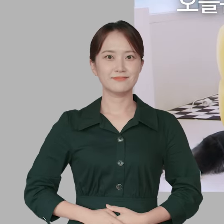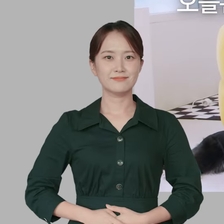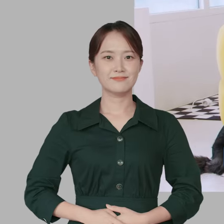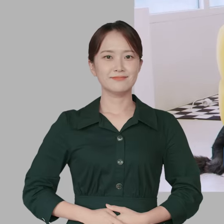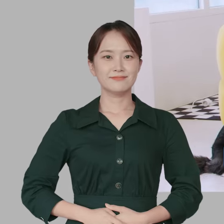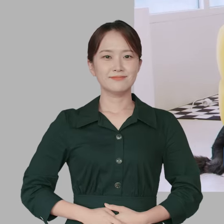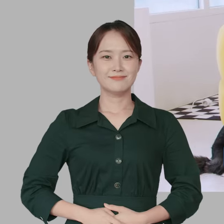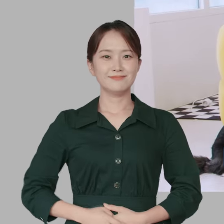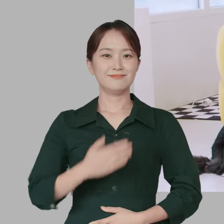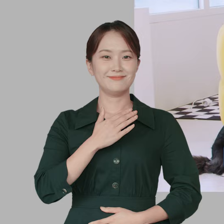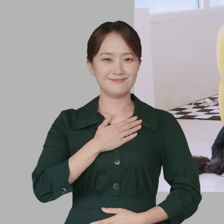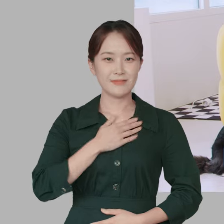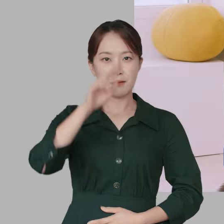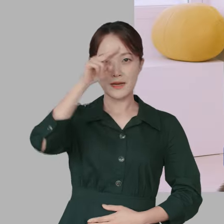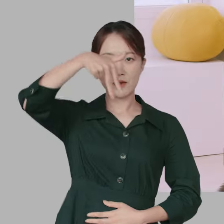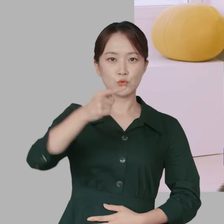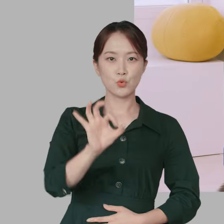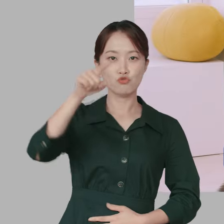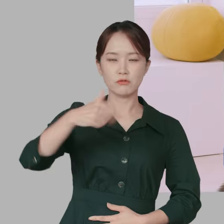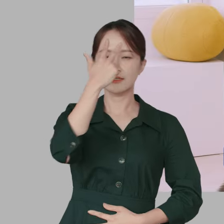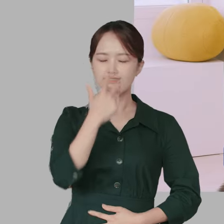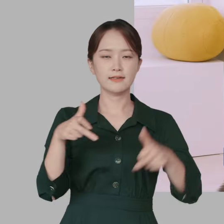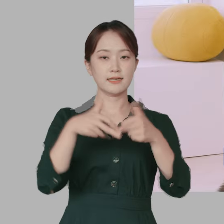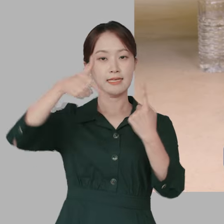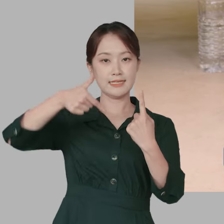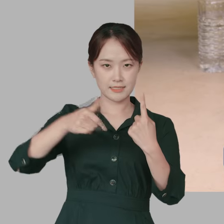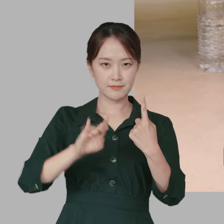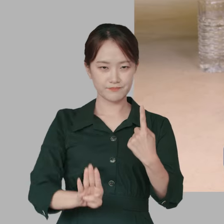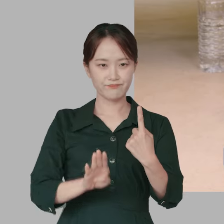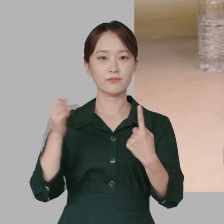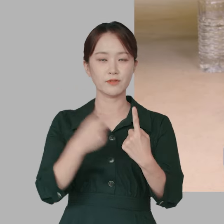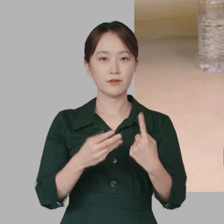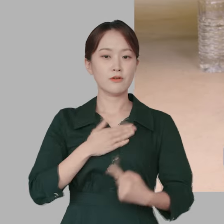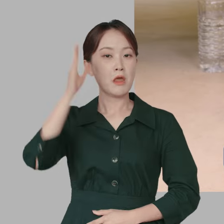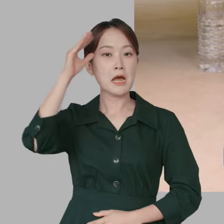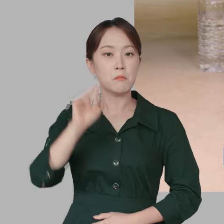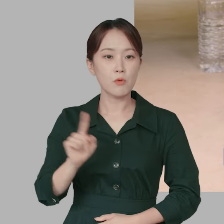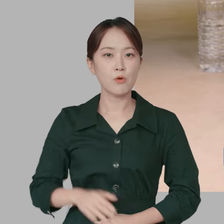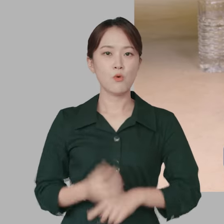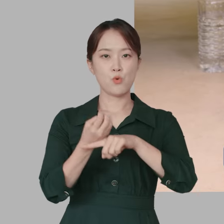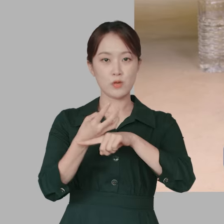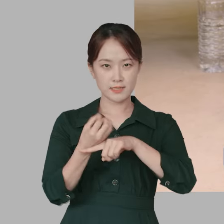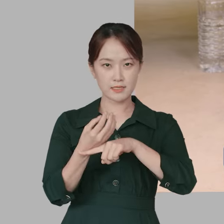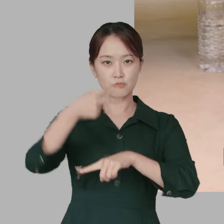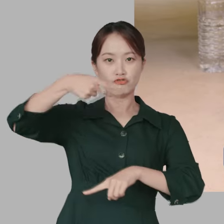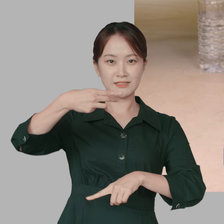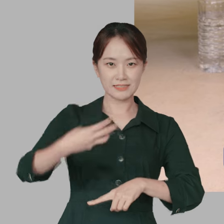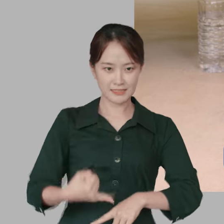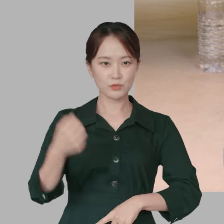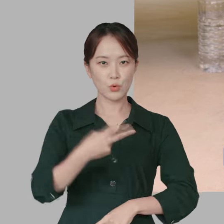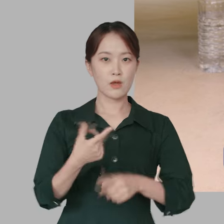네, 저는 박종옥이고요 시각장애인 1급이고 저희 강아지는 골든 두드리고 같이